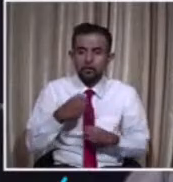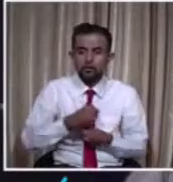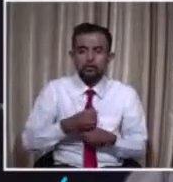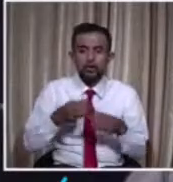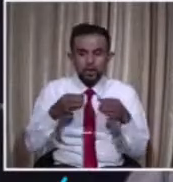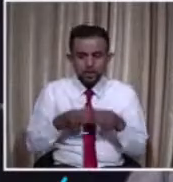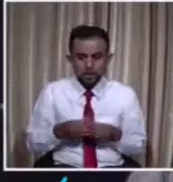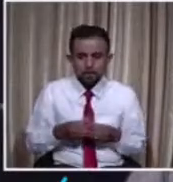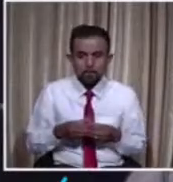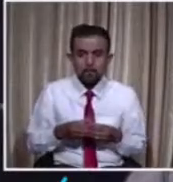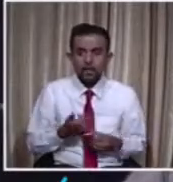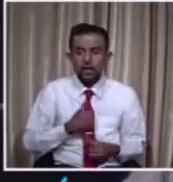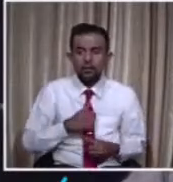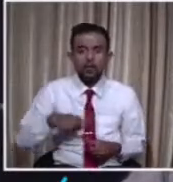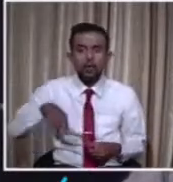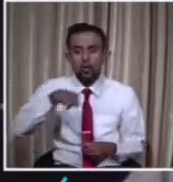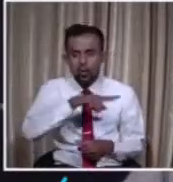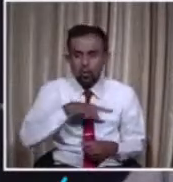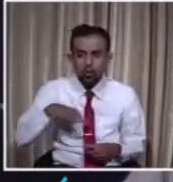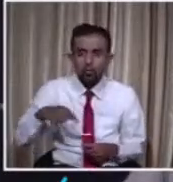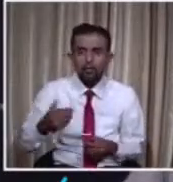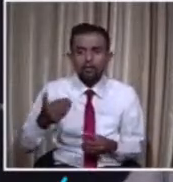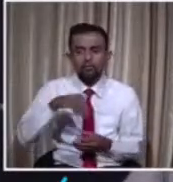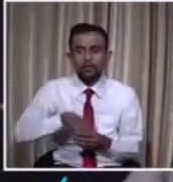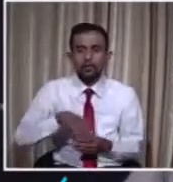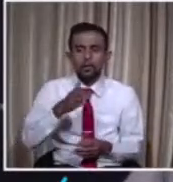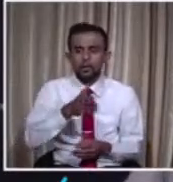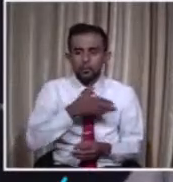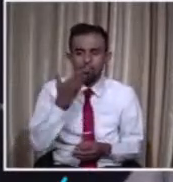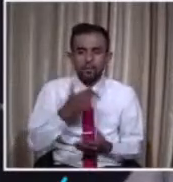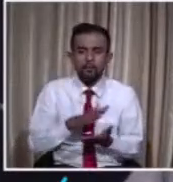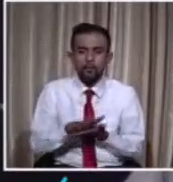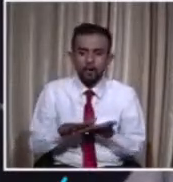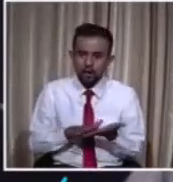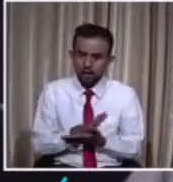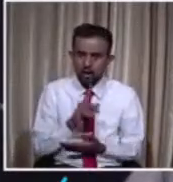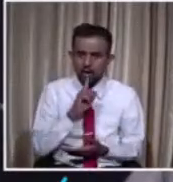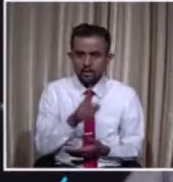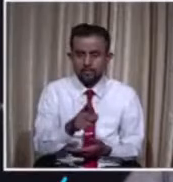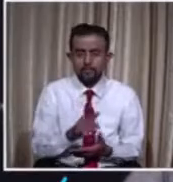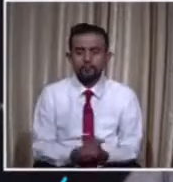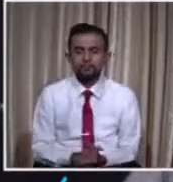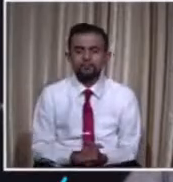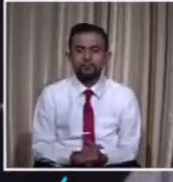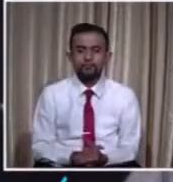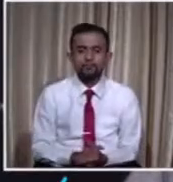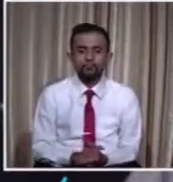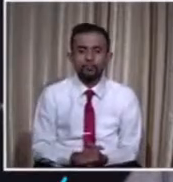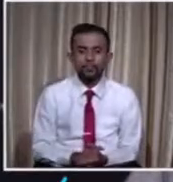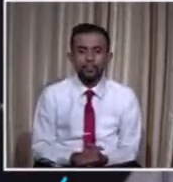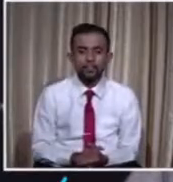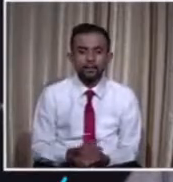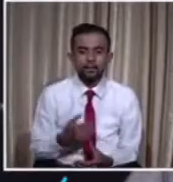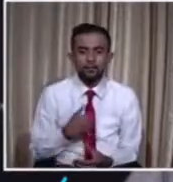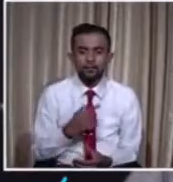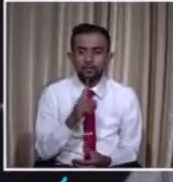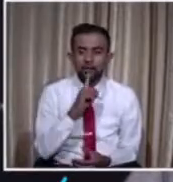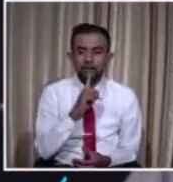පක්ෂෙත් කැමති සියලු දෙනාට මේකට එකතු වෙන්න පුළුවන් කියන එක මම ඉතාම පැහැදිලිව සඳහන් කරනවා. ඒ වගේම මම කියන්න ඕනේ